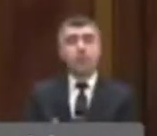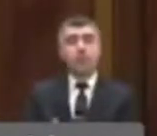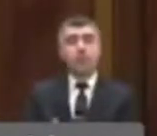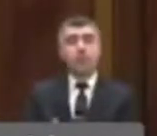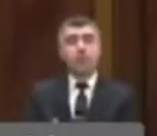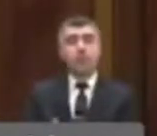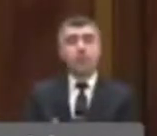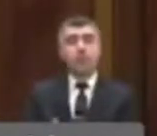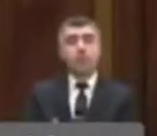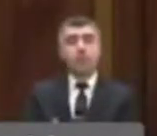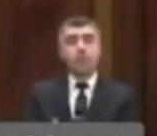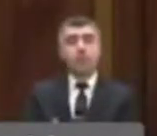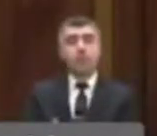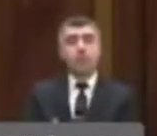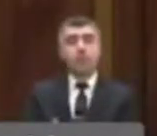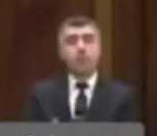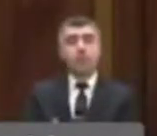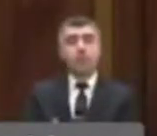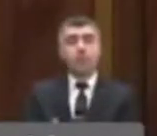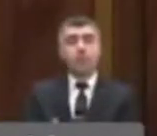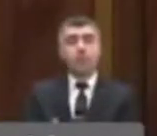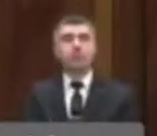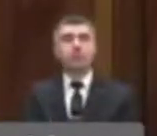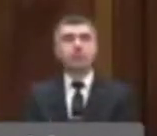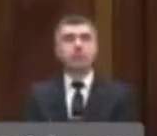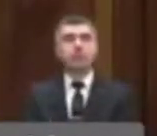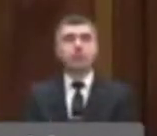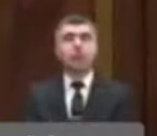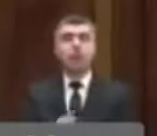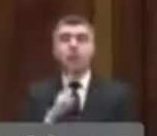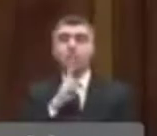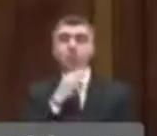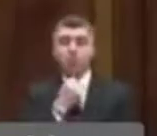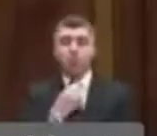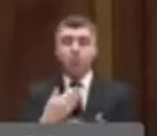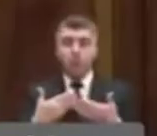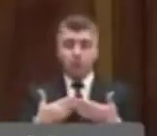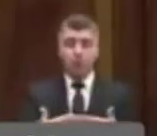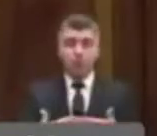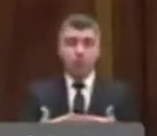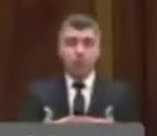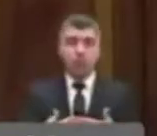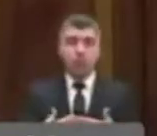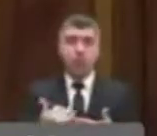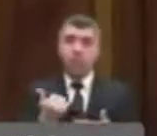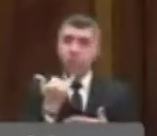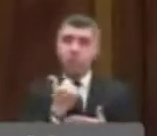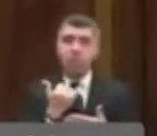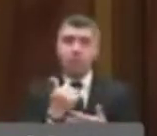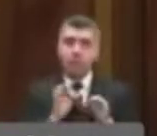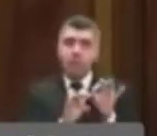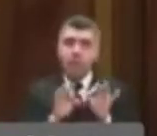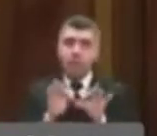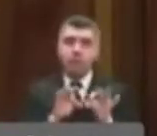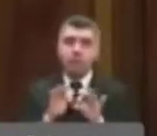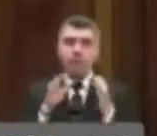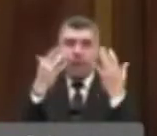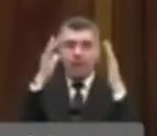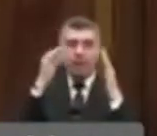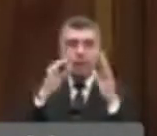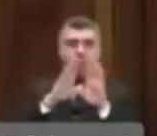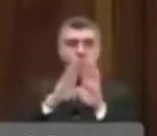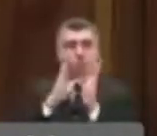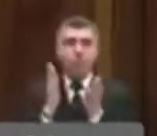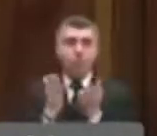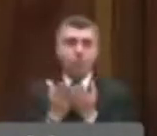اللي جا. وحنا كنعتبروا اليوم في الحكومة أن البلاد في حاجة لاستراتيجية شاملة ديال الثقافة، على